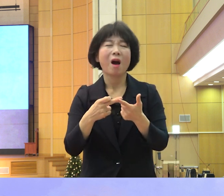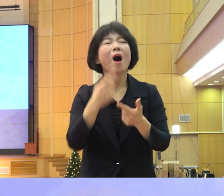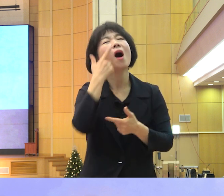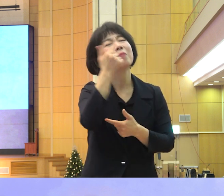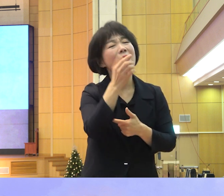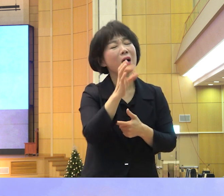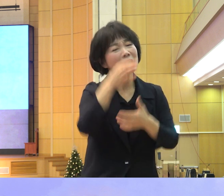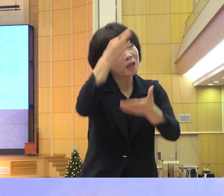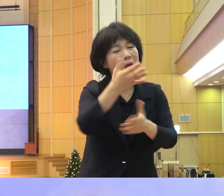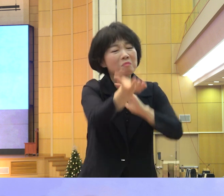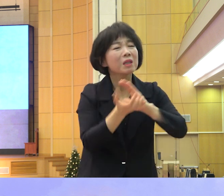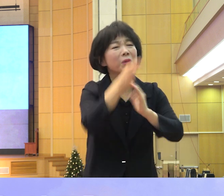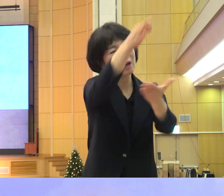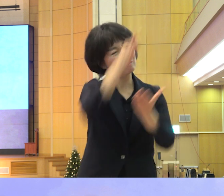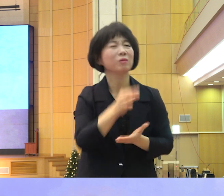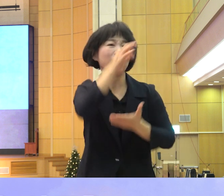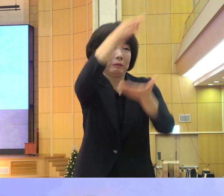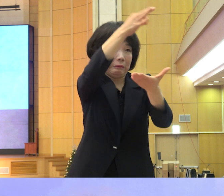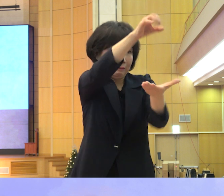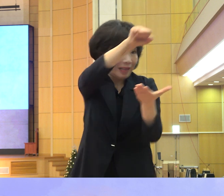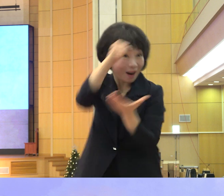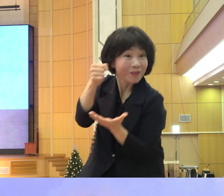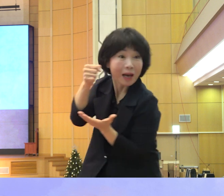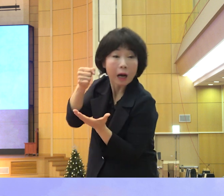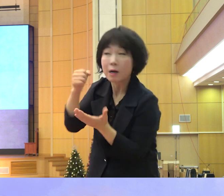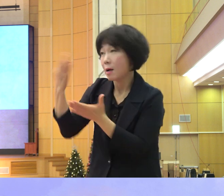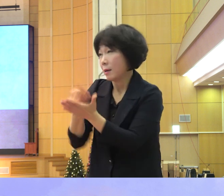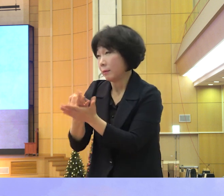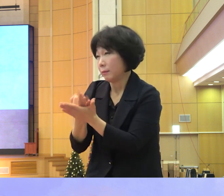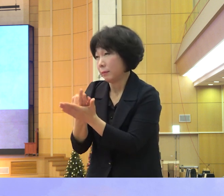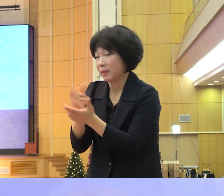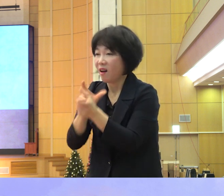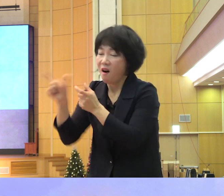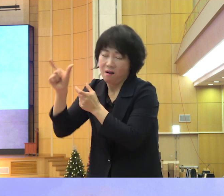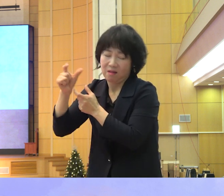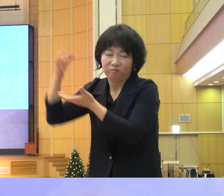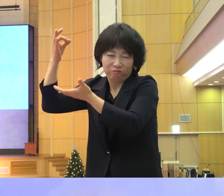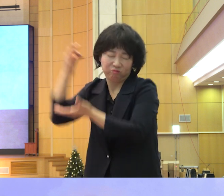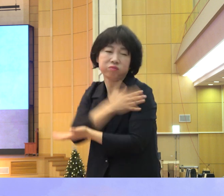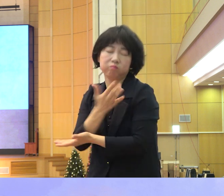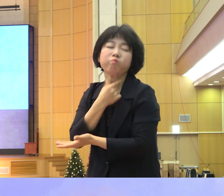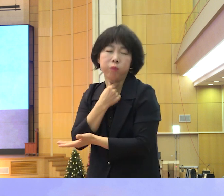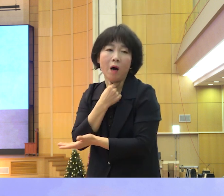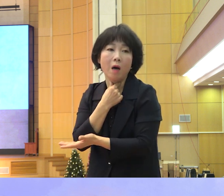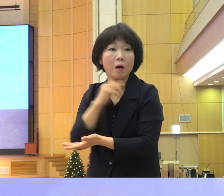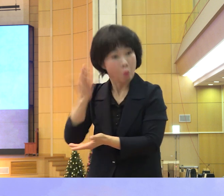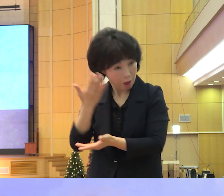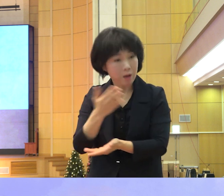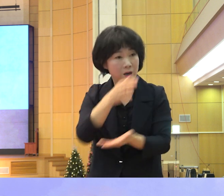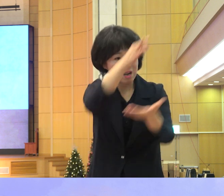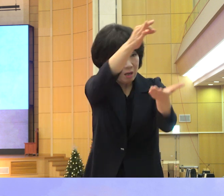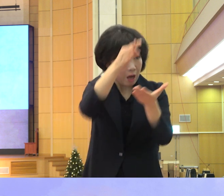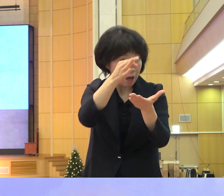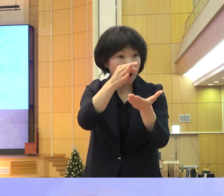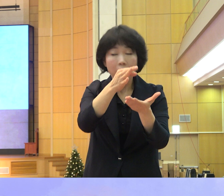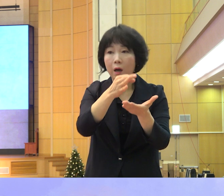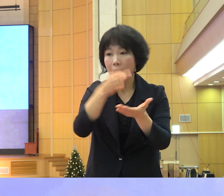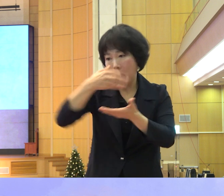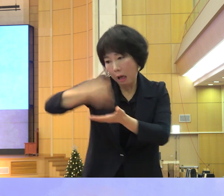것조차도 먹을 수 없는, 얻을 수 없다 보니까 그제서야 아버지가